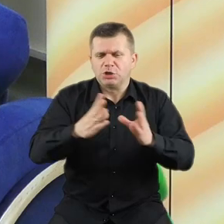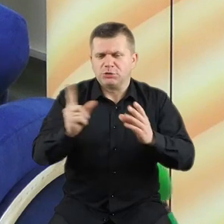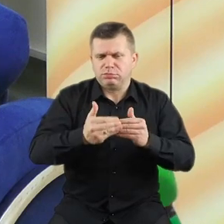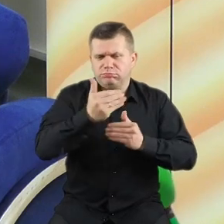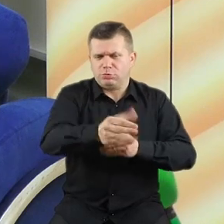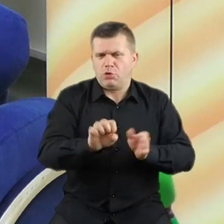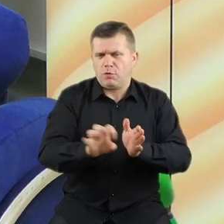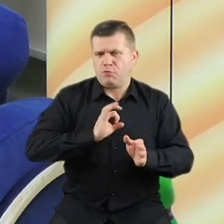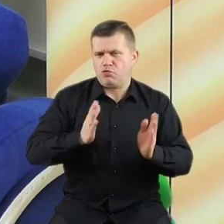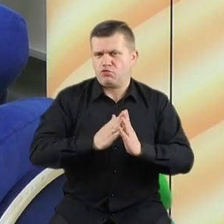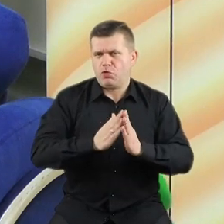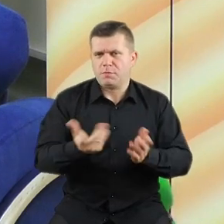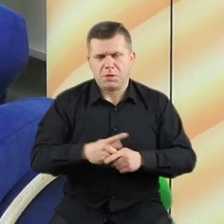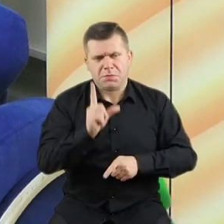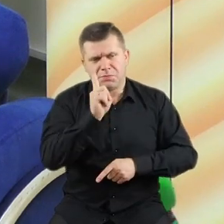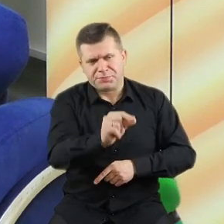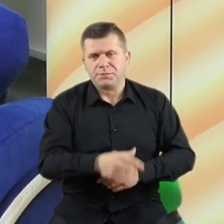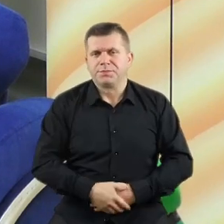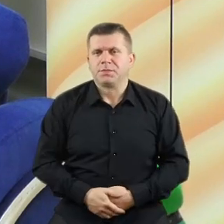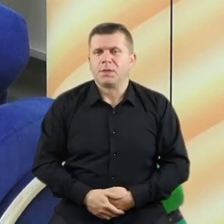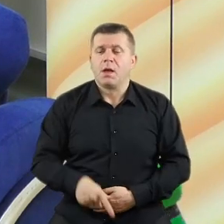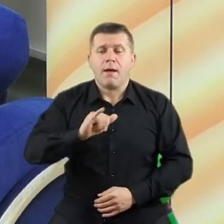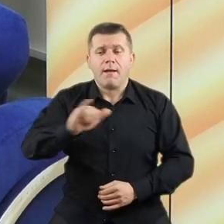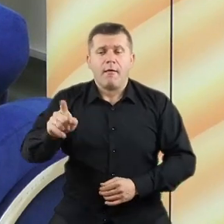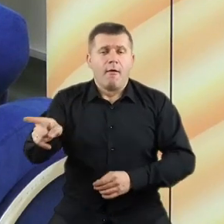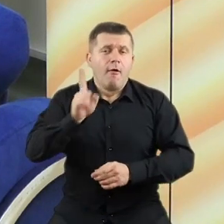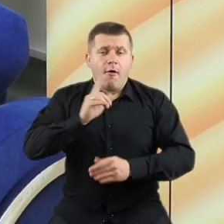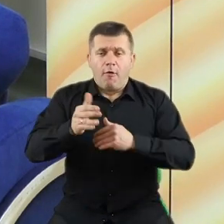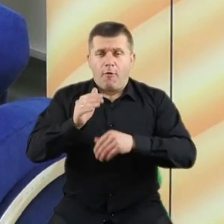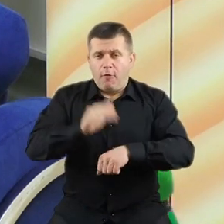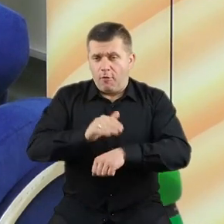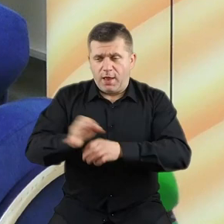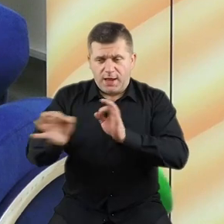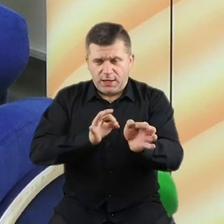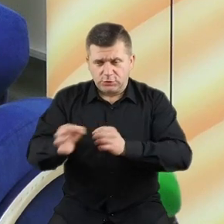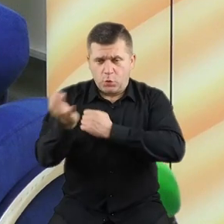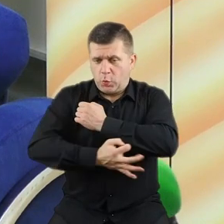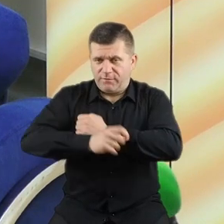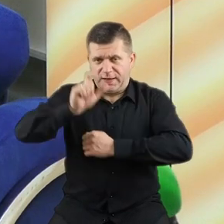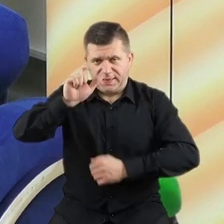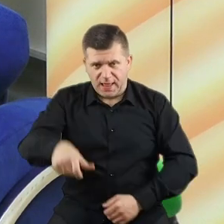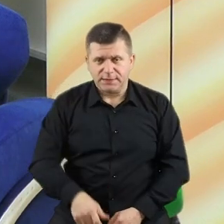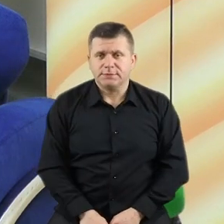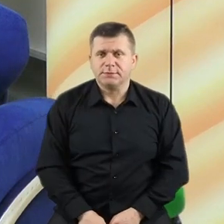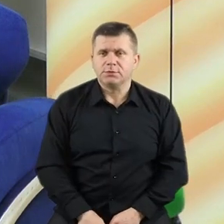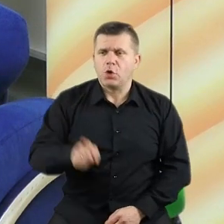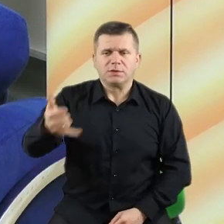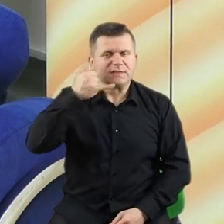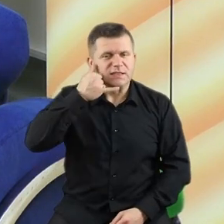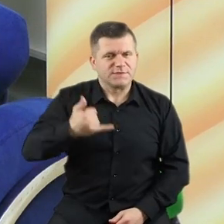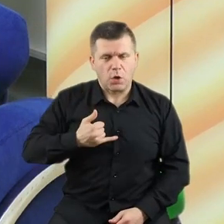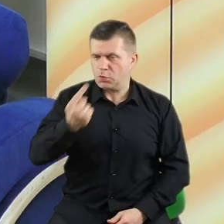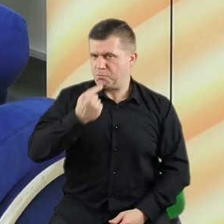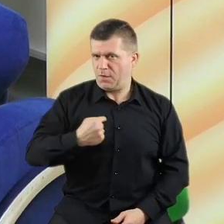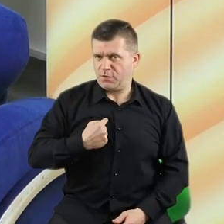minut od mojego domu, więc po prostu poszłam do pana Artura. A ten kolega, historyk z Uniwersytetu Gdańskiego, on do